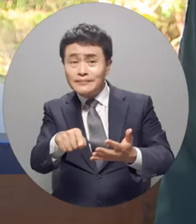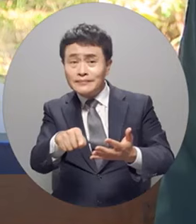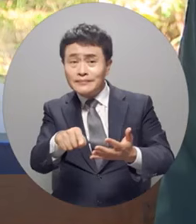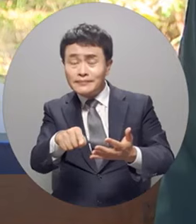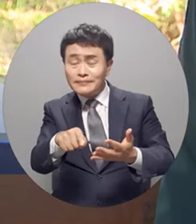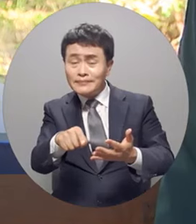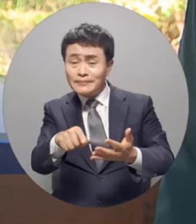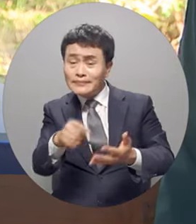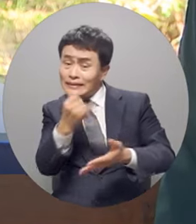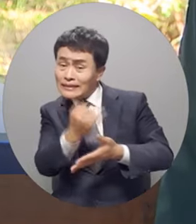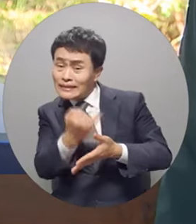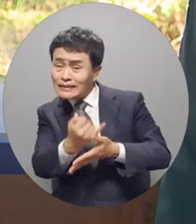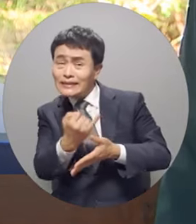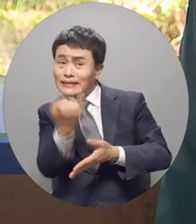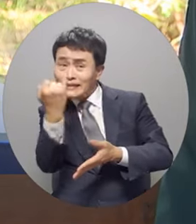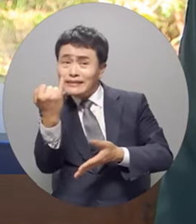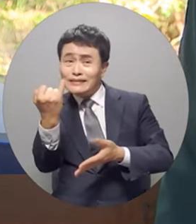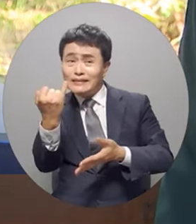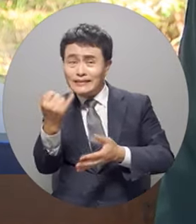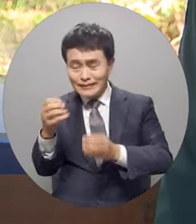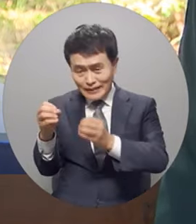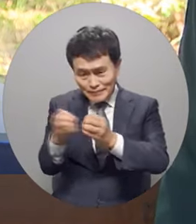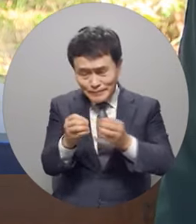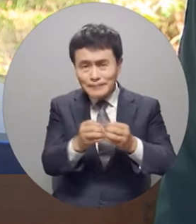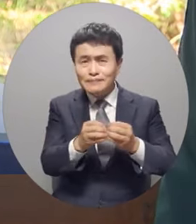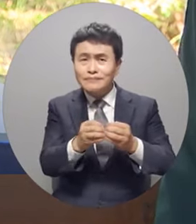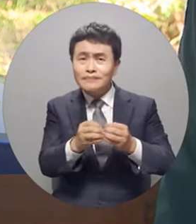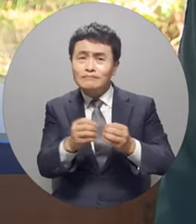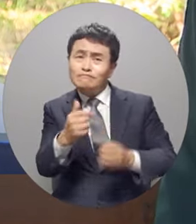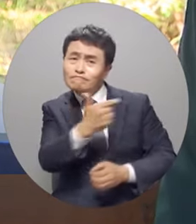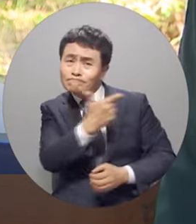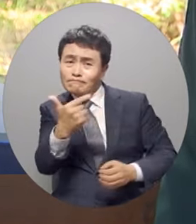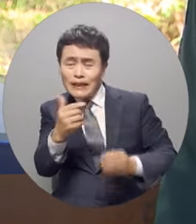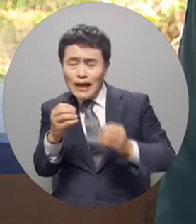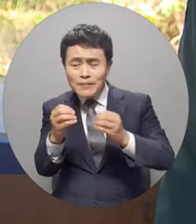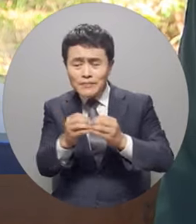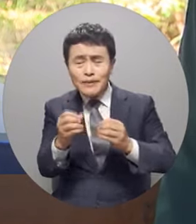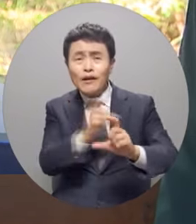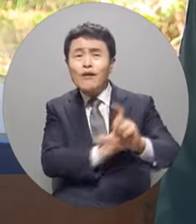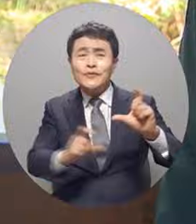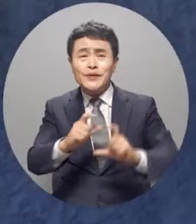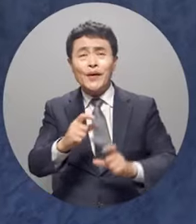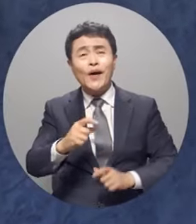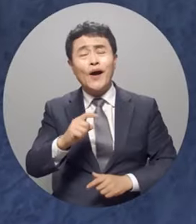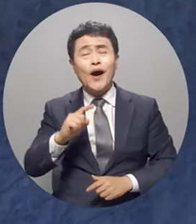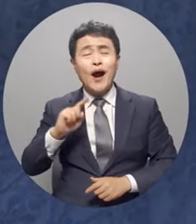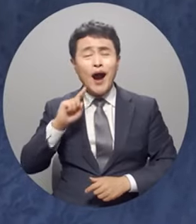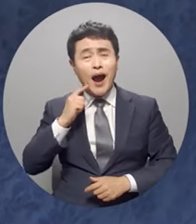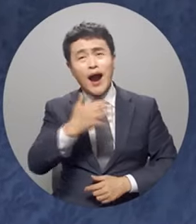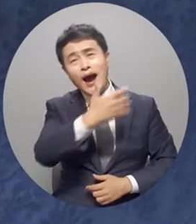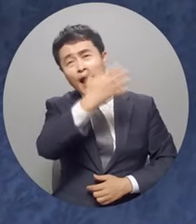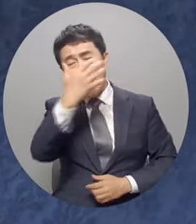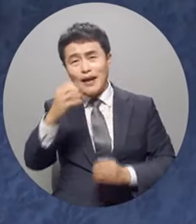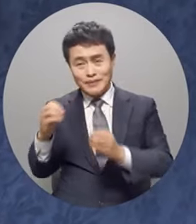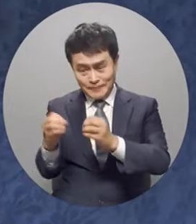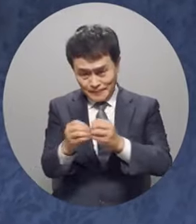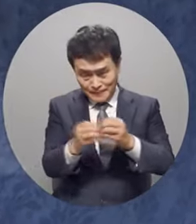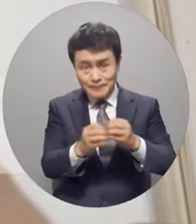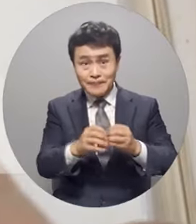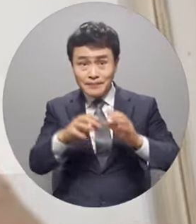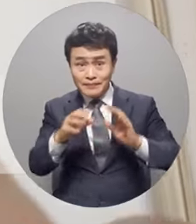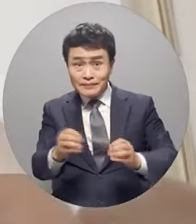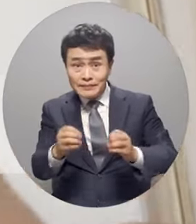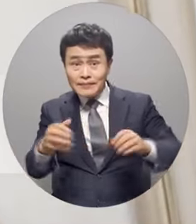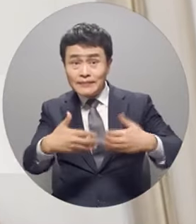강희라는 작가는 굉장히 그 문학을 더 아름답게 쓴 거예요. 또한 한강은